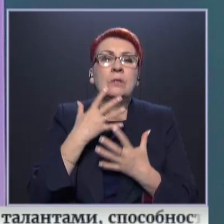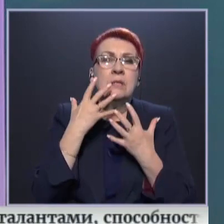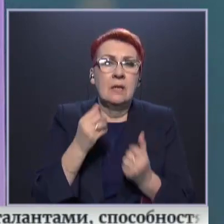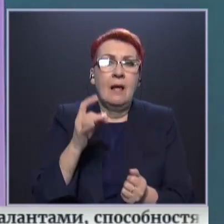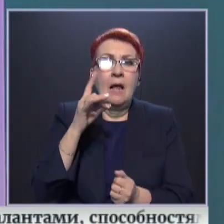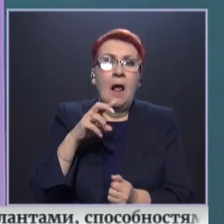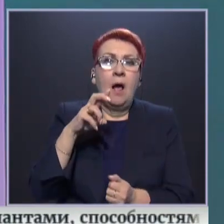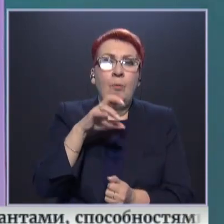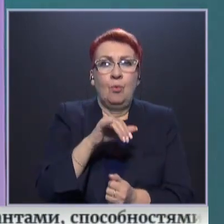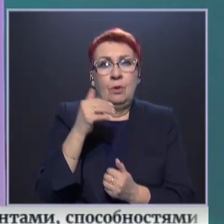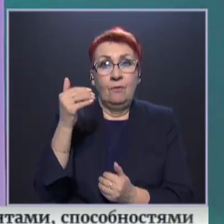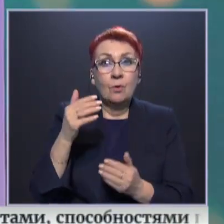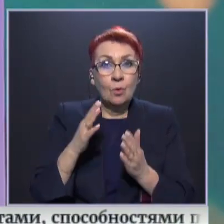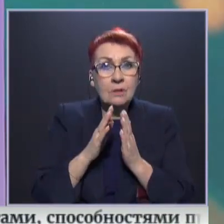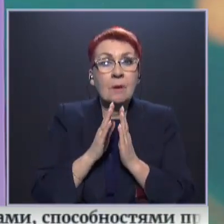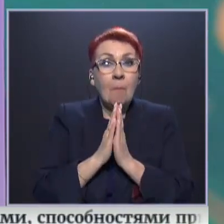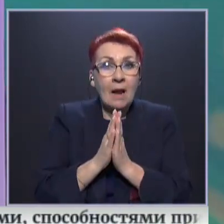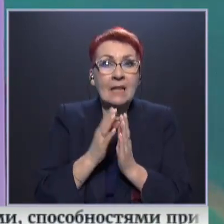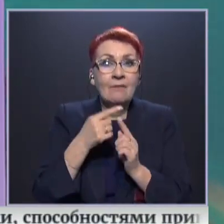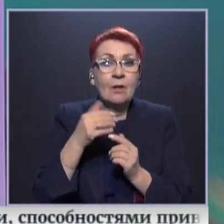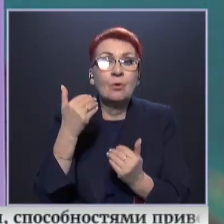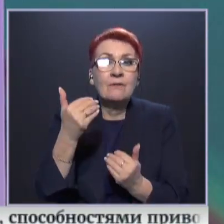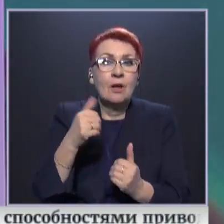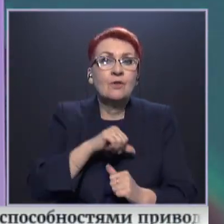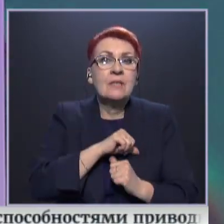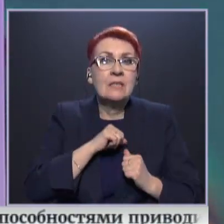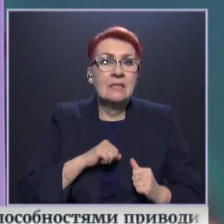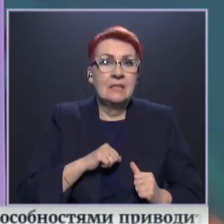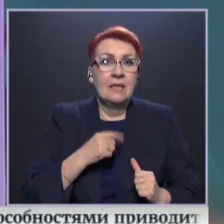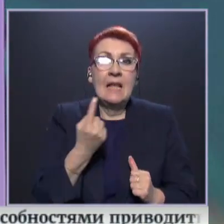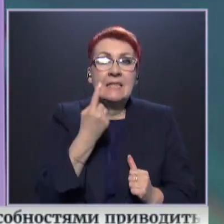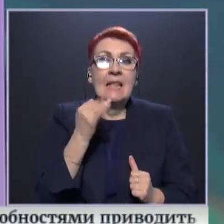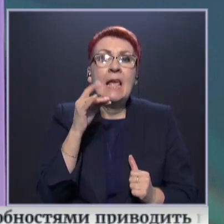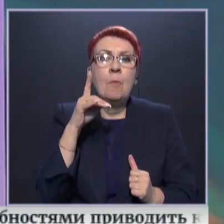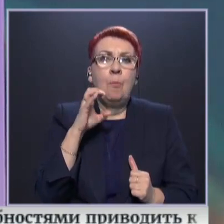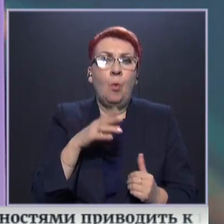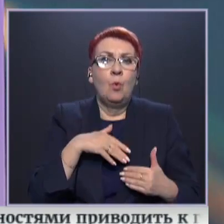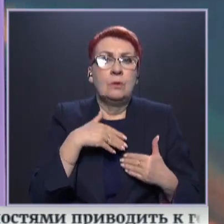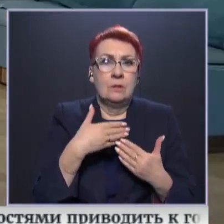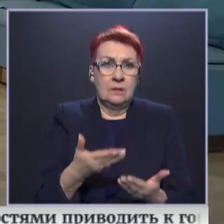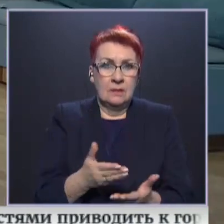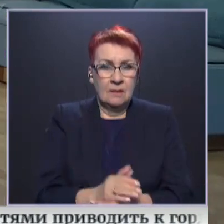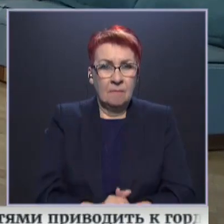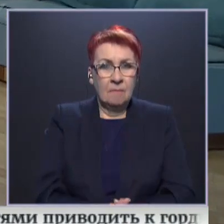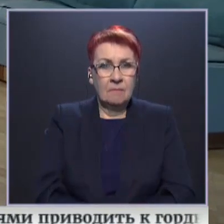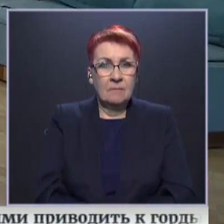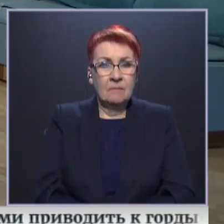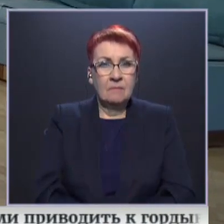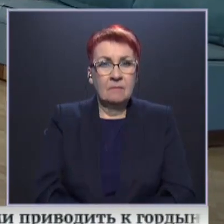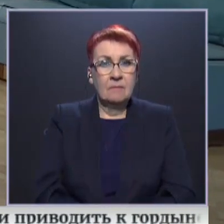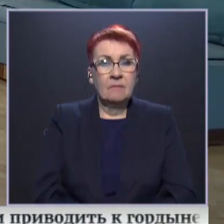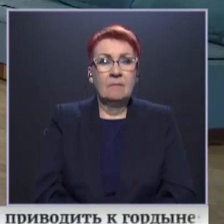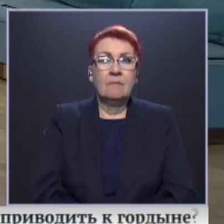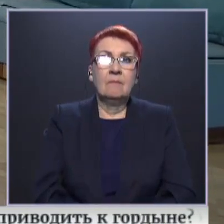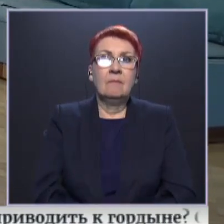рабу Твоему. То есть молитва, исходящая из Твоего сердца единым импульсом, при минимуме слов.